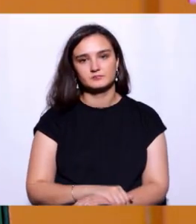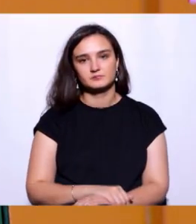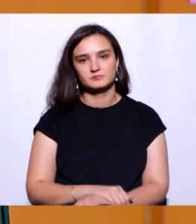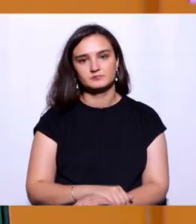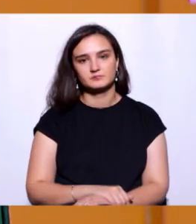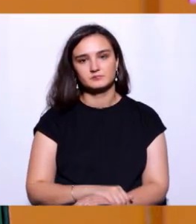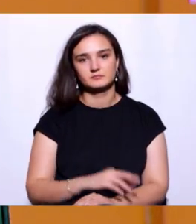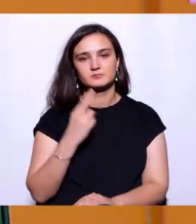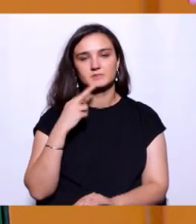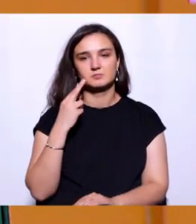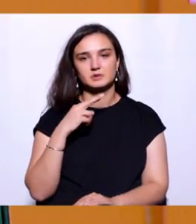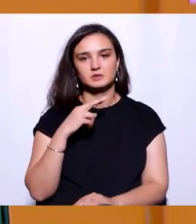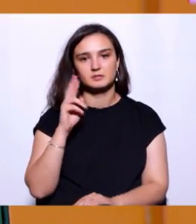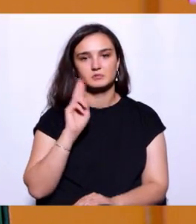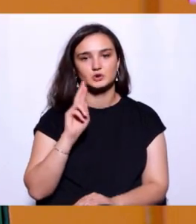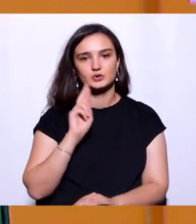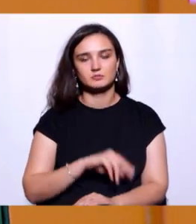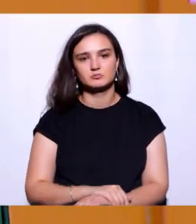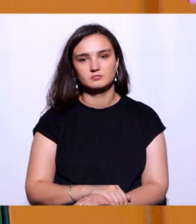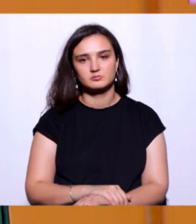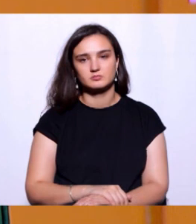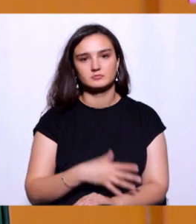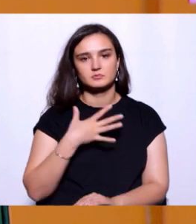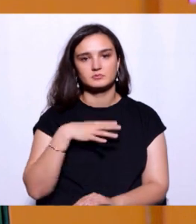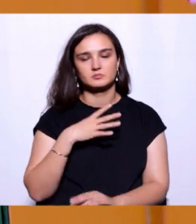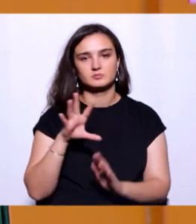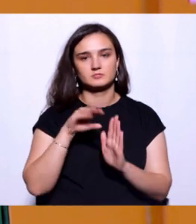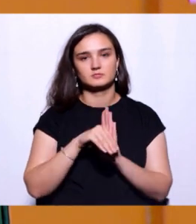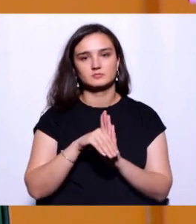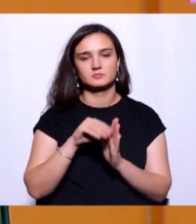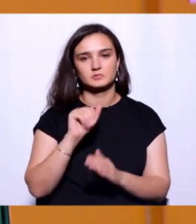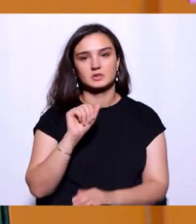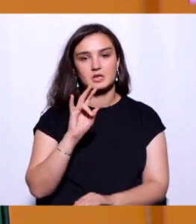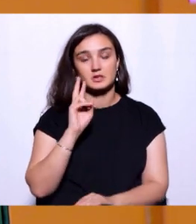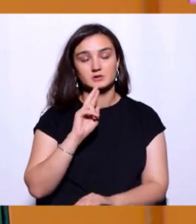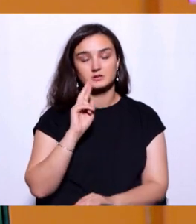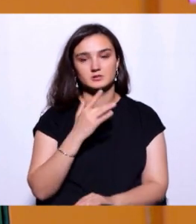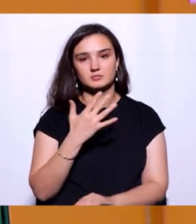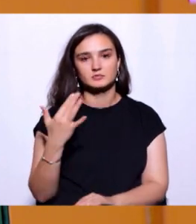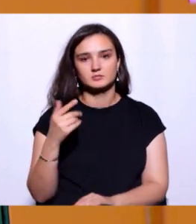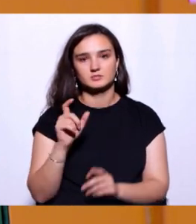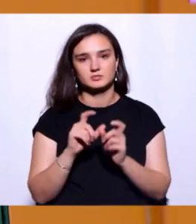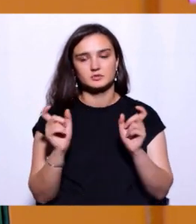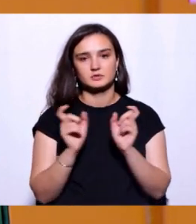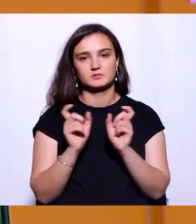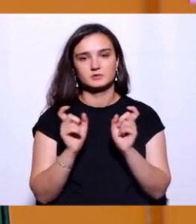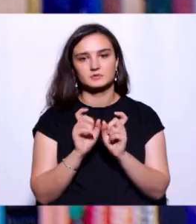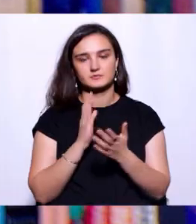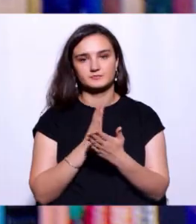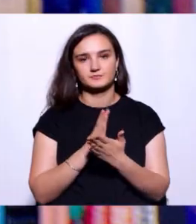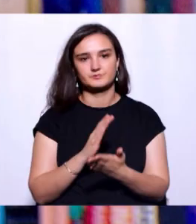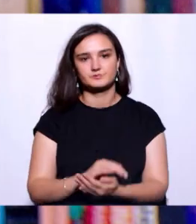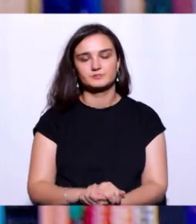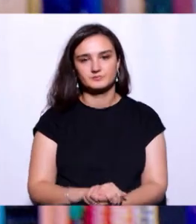დედა, მამიდა, ბიცოლა. ქართულში aunts აქვს რამოდენიმე შესატყვისი.